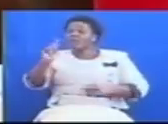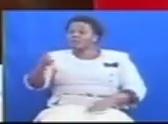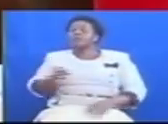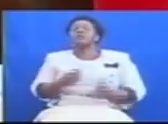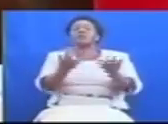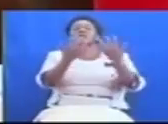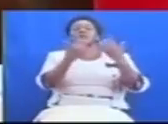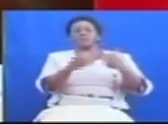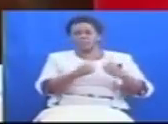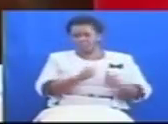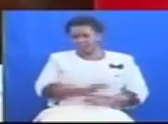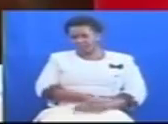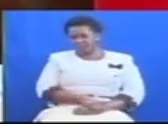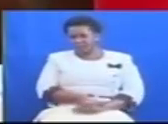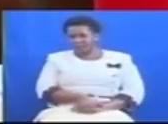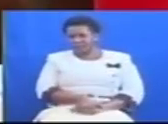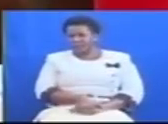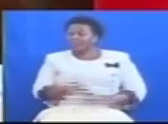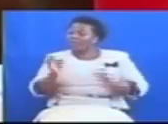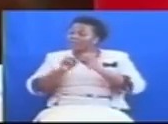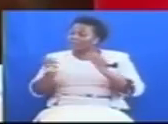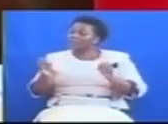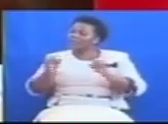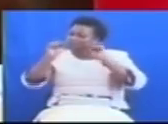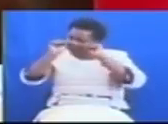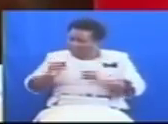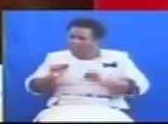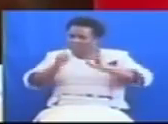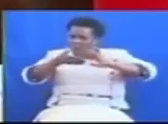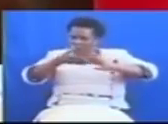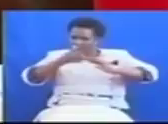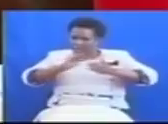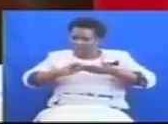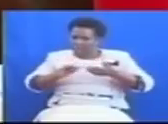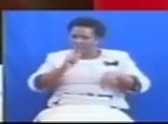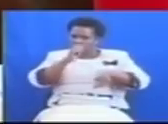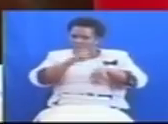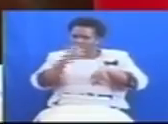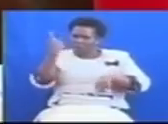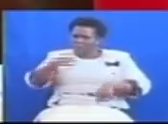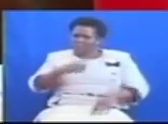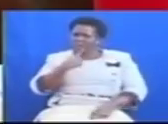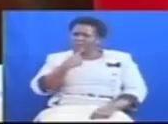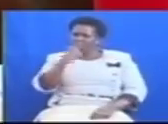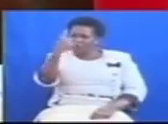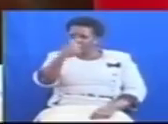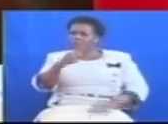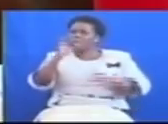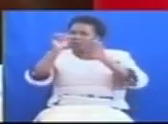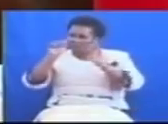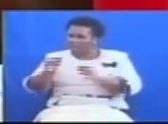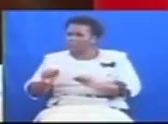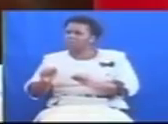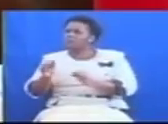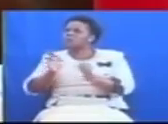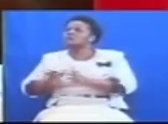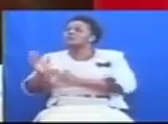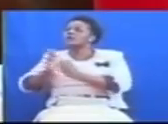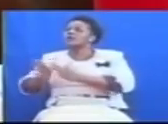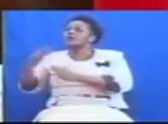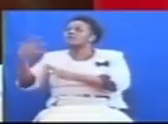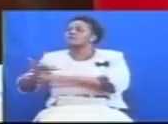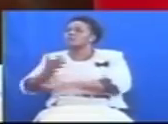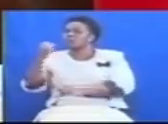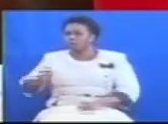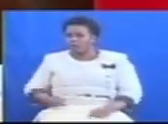unawezekana, lakini lazima tukubaliane kwamba tutapopiga marufuku basi tuwe tumejiandaa kufanikiwa, kwa sababu zipo